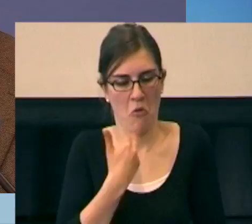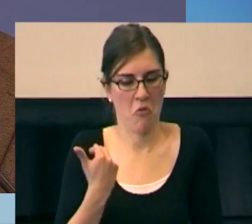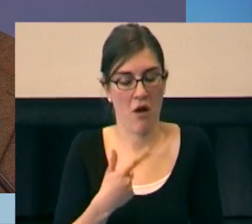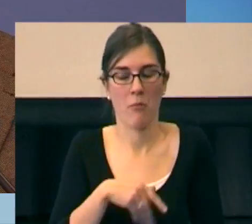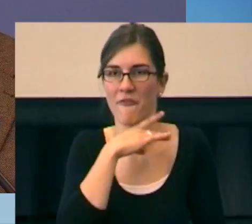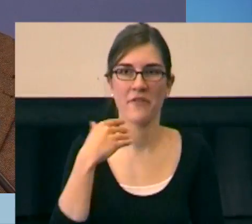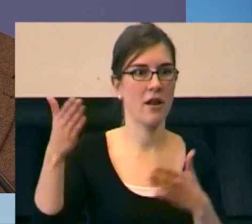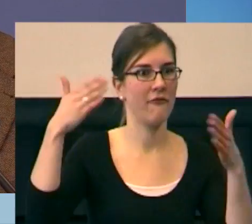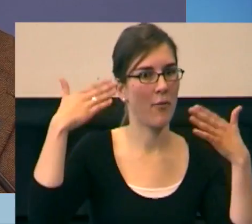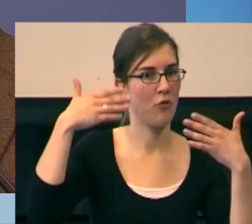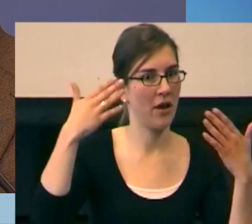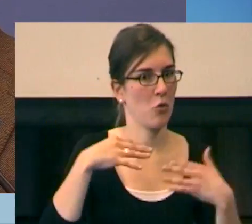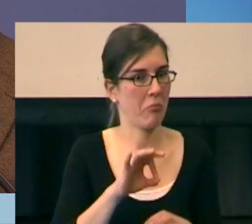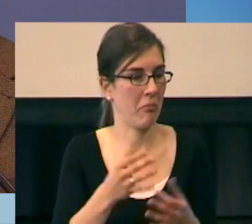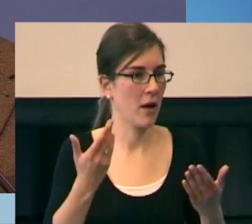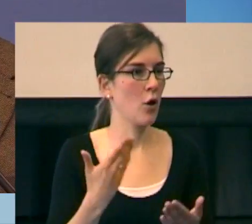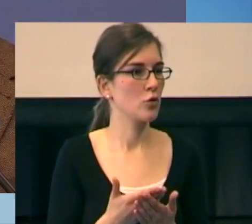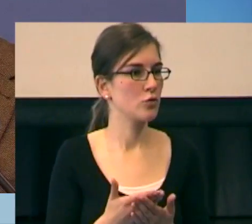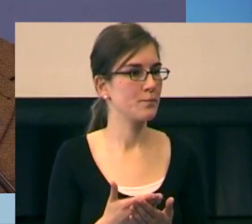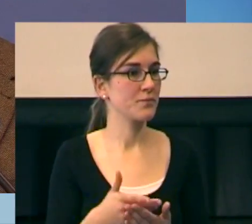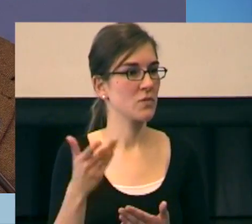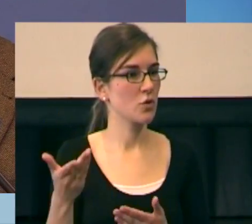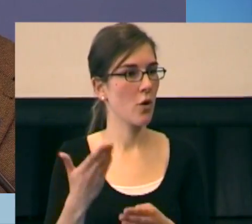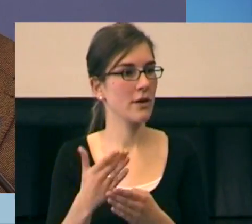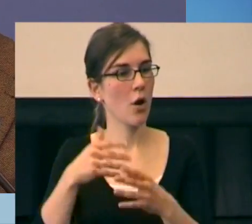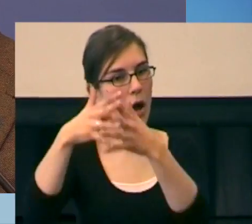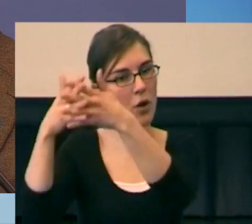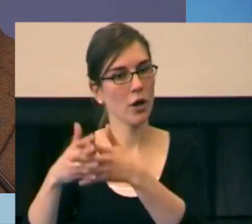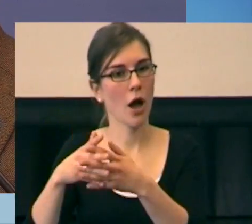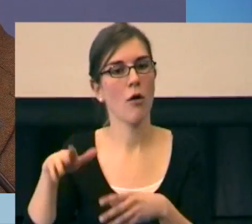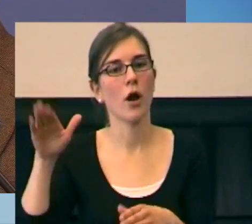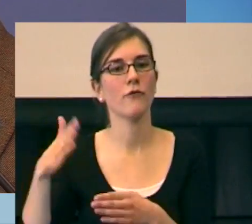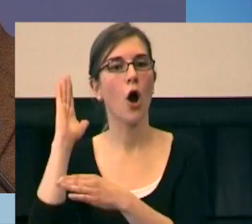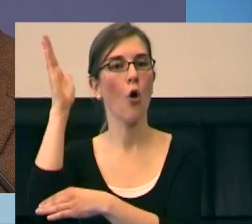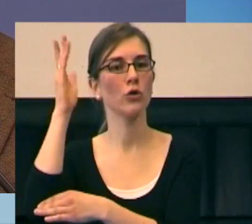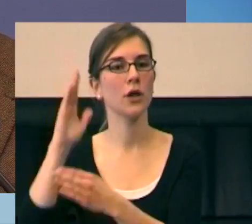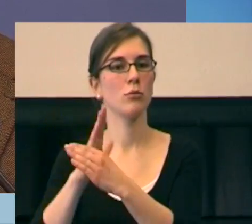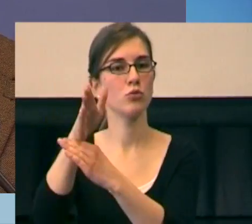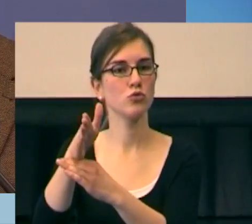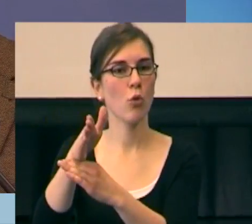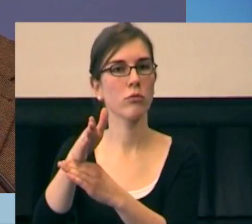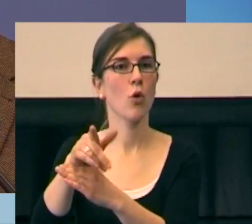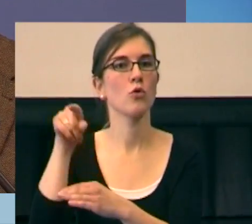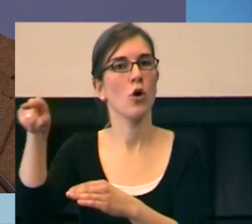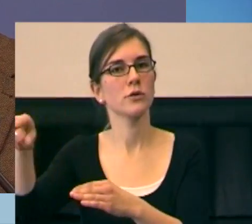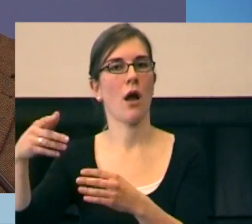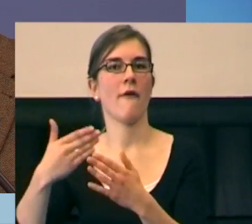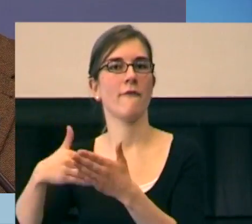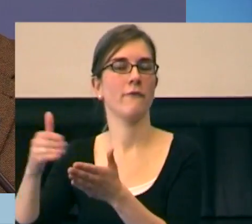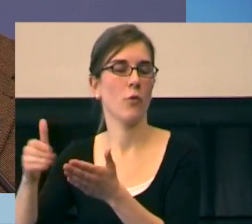und in den USA gehen die Leute dann meistens ins Hotel auf der anderen Straßenseite und lassen sich von dort aus noch weiter behandeln.